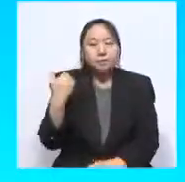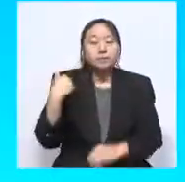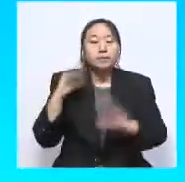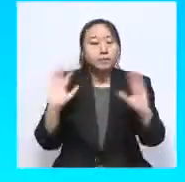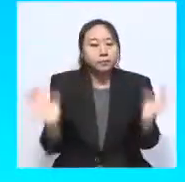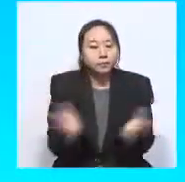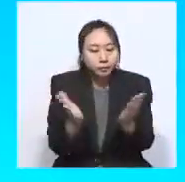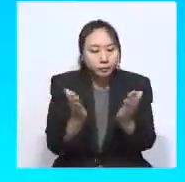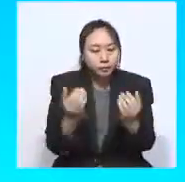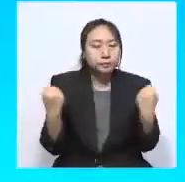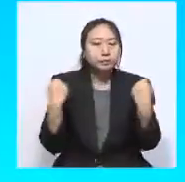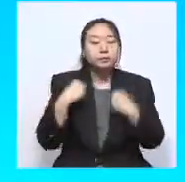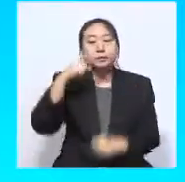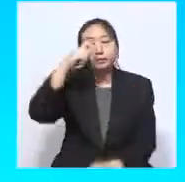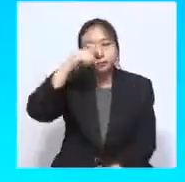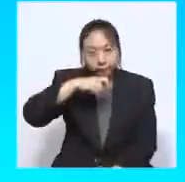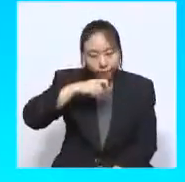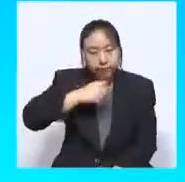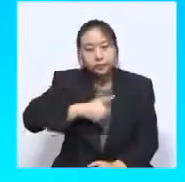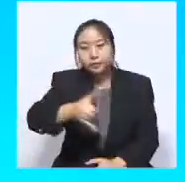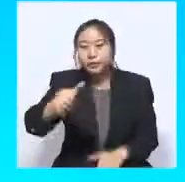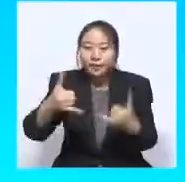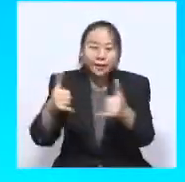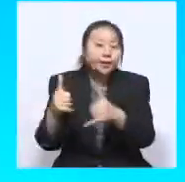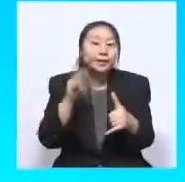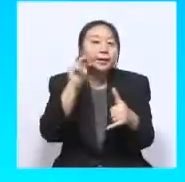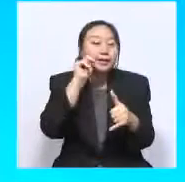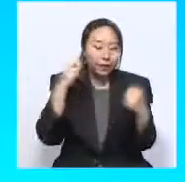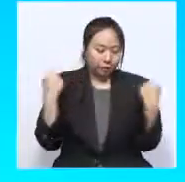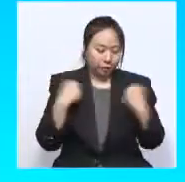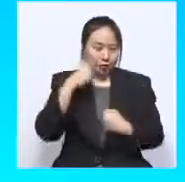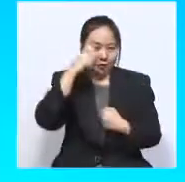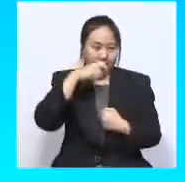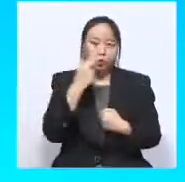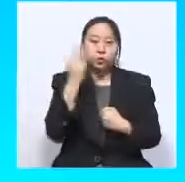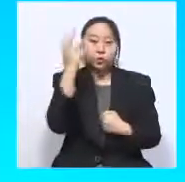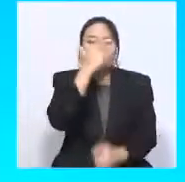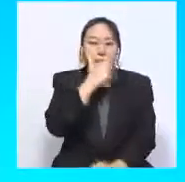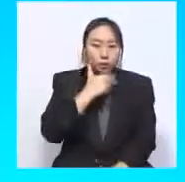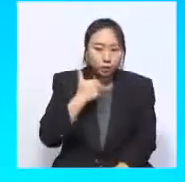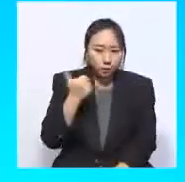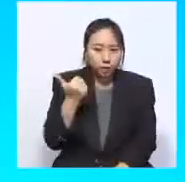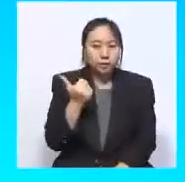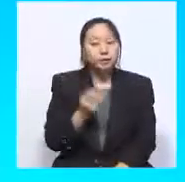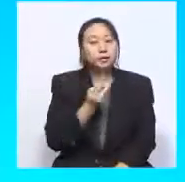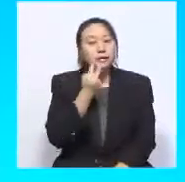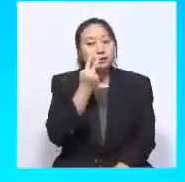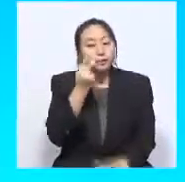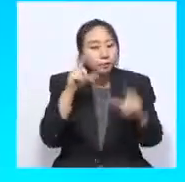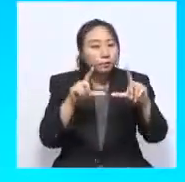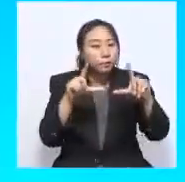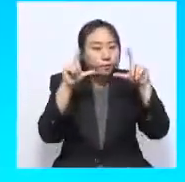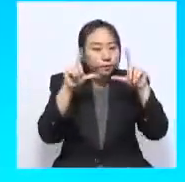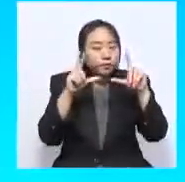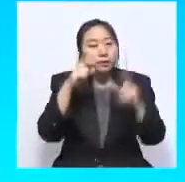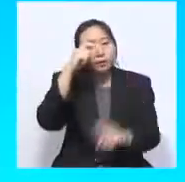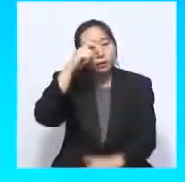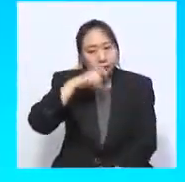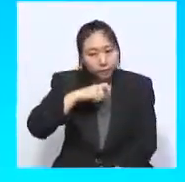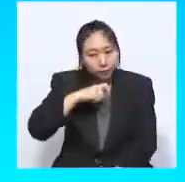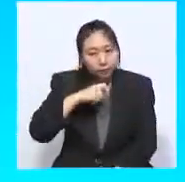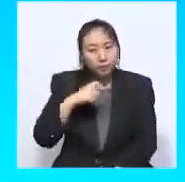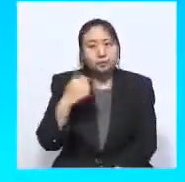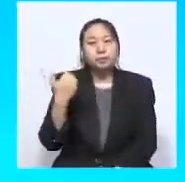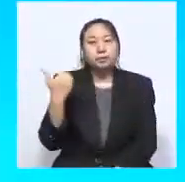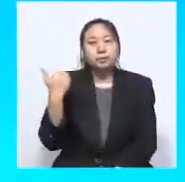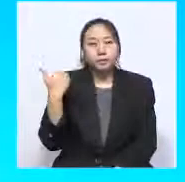การรณรงค์การแต่งกายชุดไทยออกไปเล่นน้ำซึ่งนอกจากจะดูสวยงามแล้วยังเป็นการสะท้อนถึงเอกลักษณ์ความเป็นไท